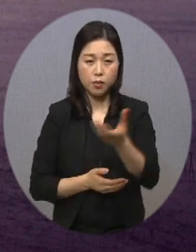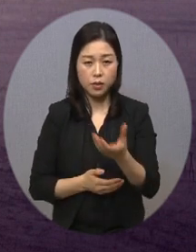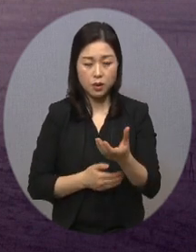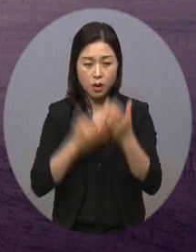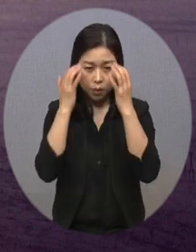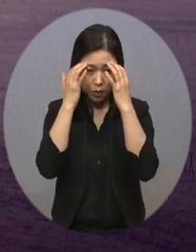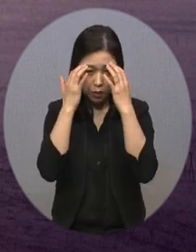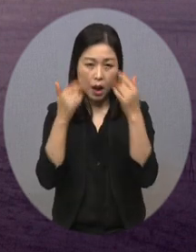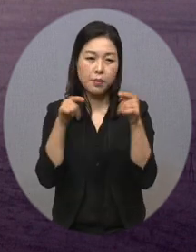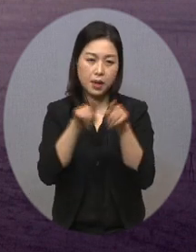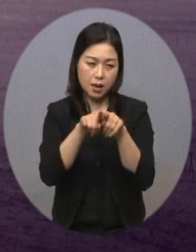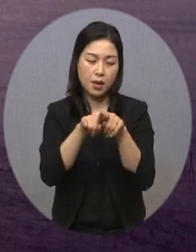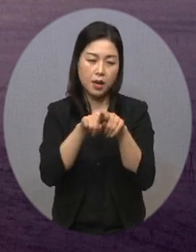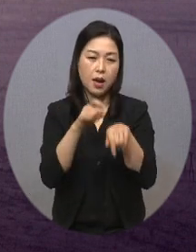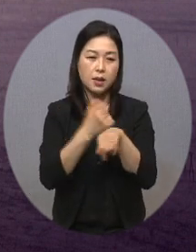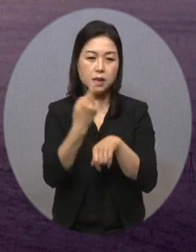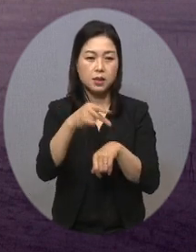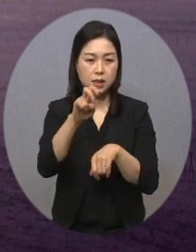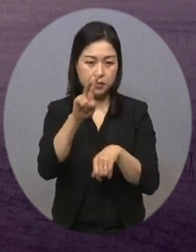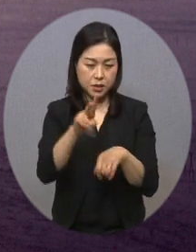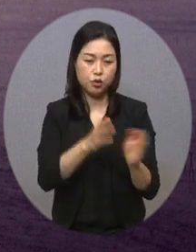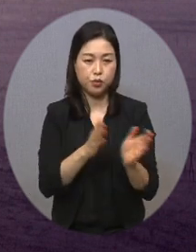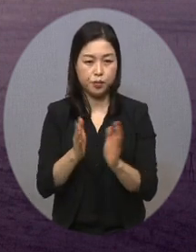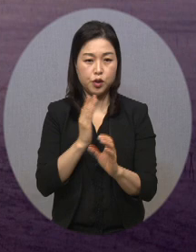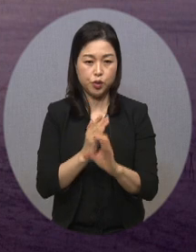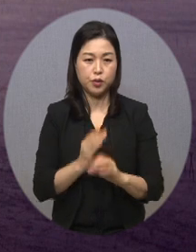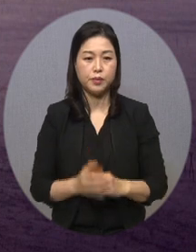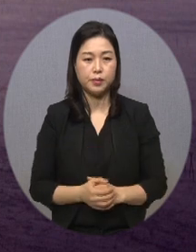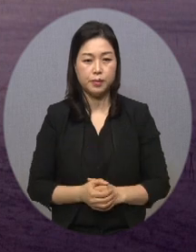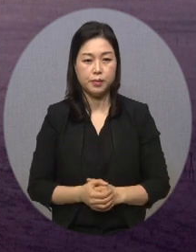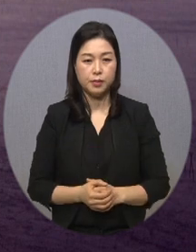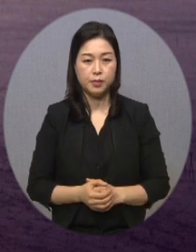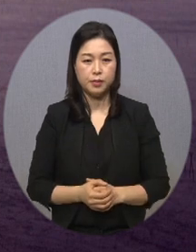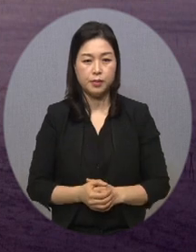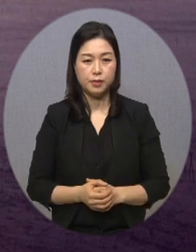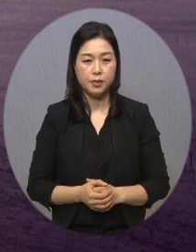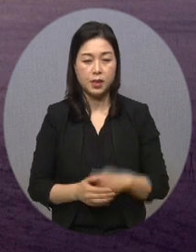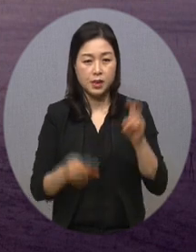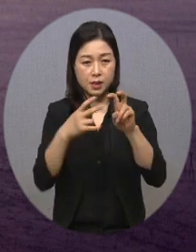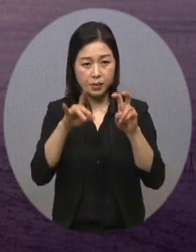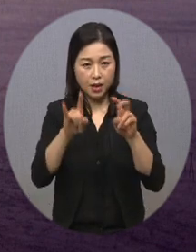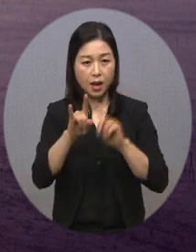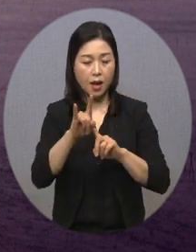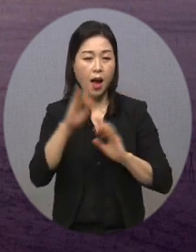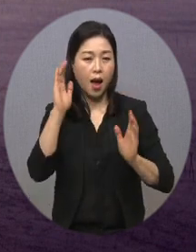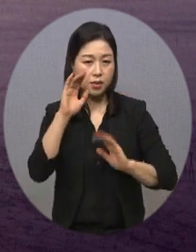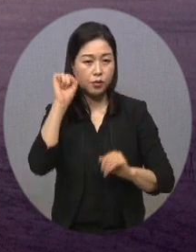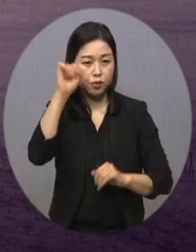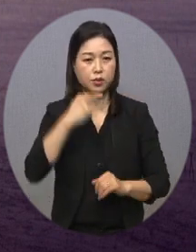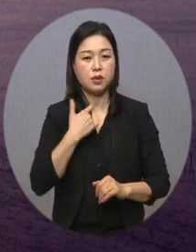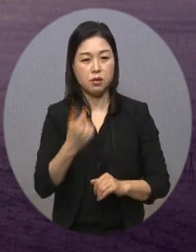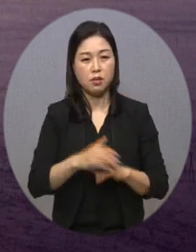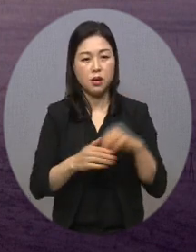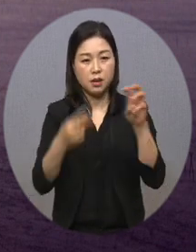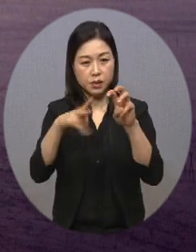함께하는 2022년을 준비를 하고 있습니다. 저는 20대 학생운동을 하고